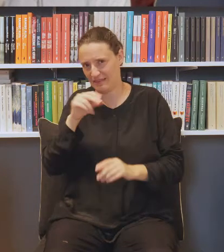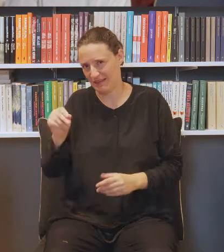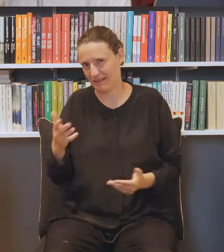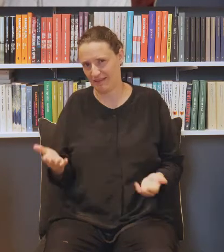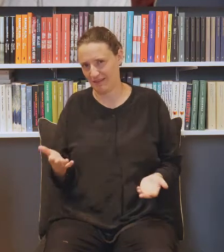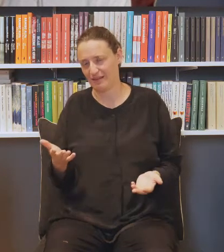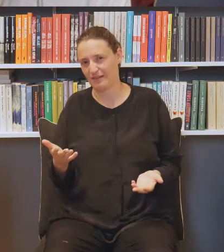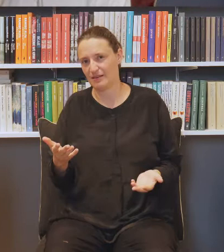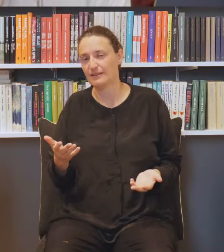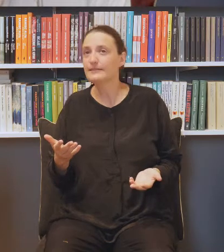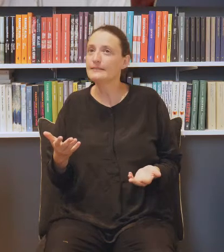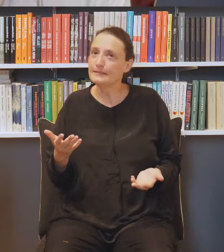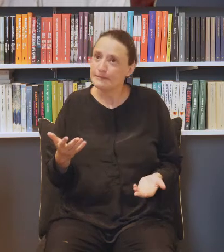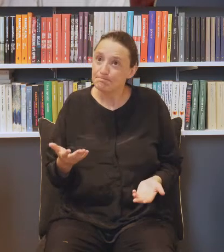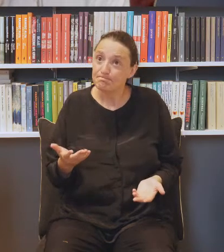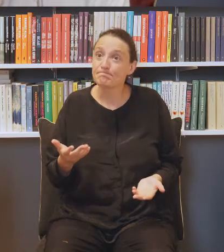to znaczy, z jednej strony